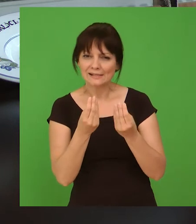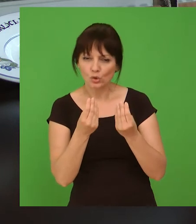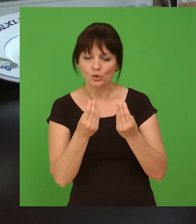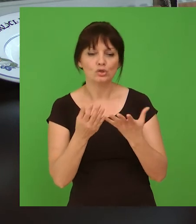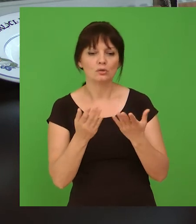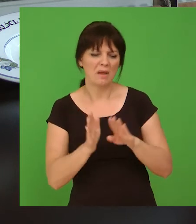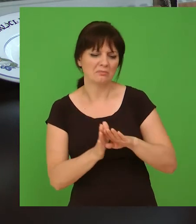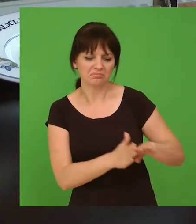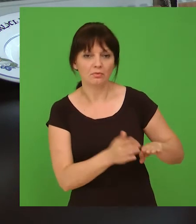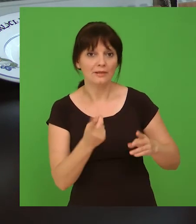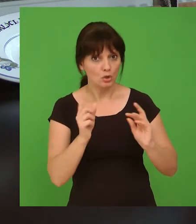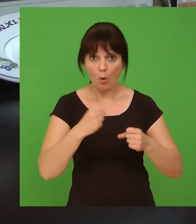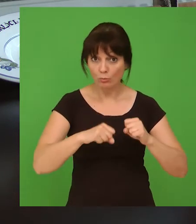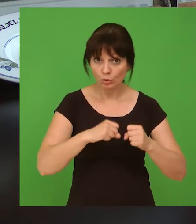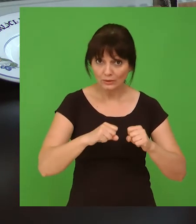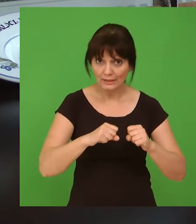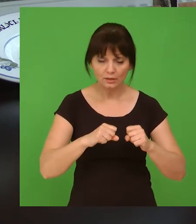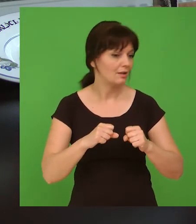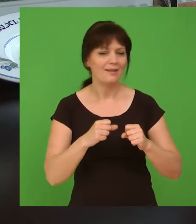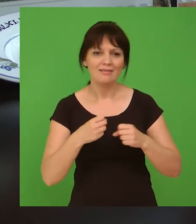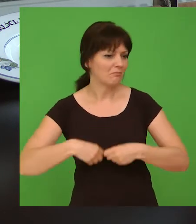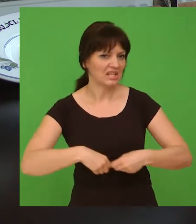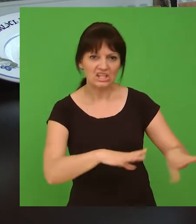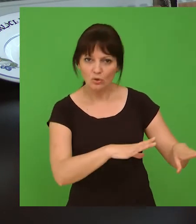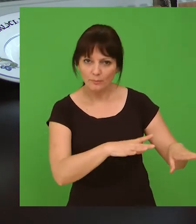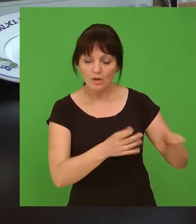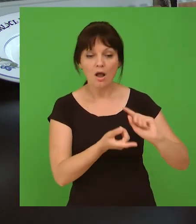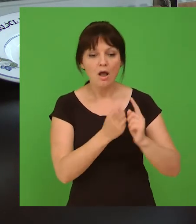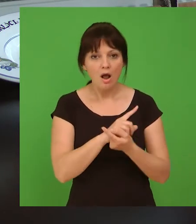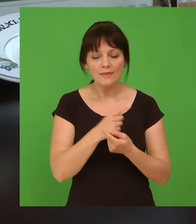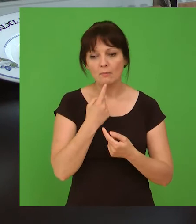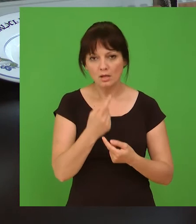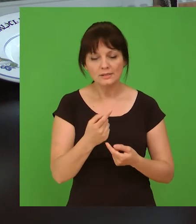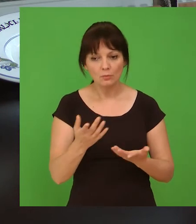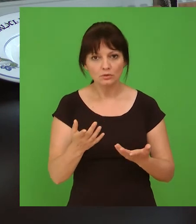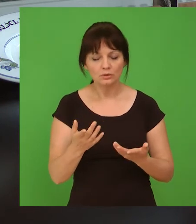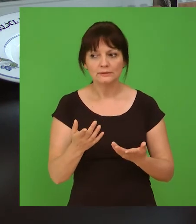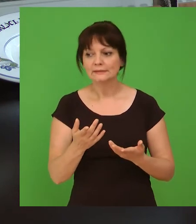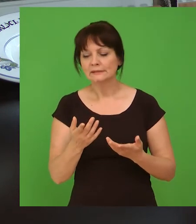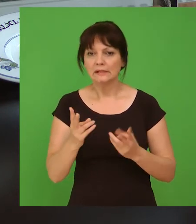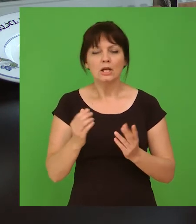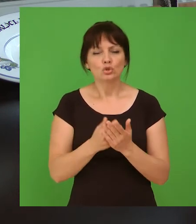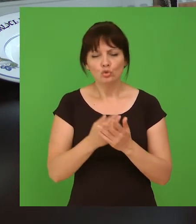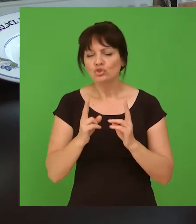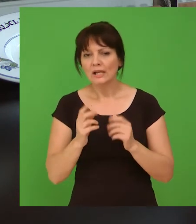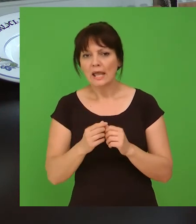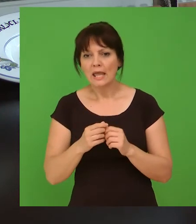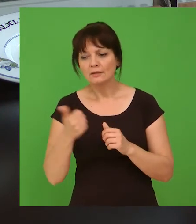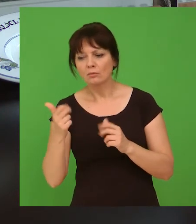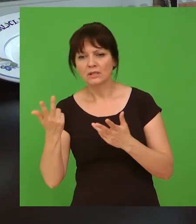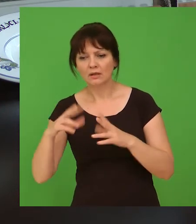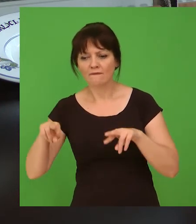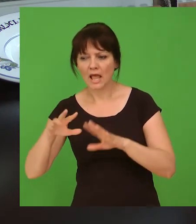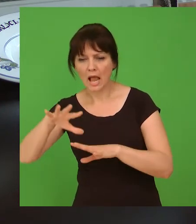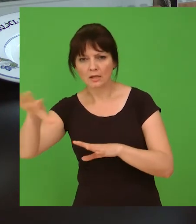még rendkívül jól működő eszközeiket nem kidobálják, hanem azt mondják, hogy erre szükség lehet a harmadik világba,